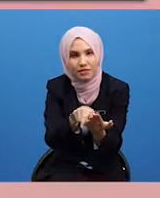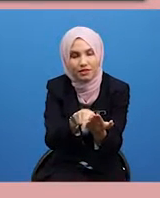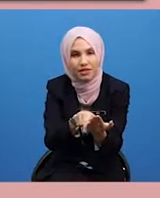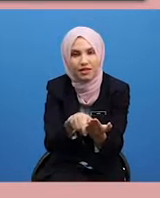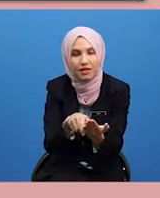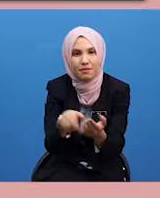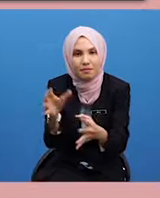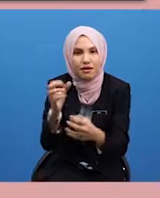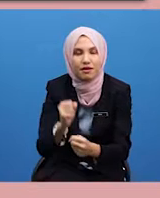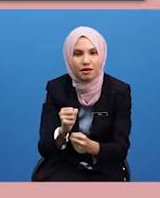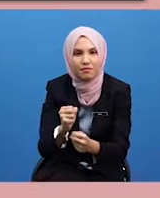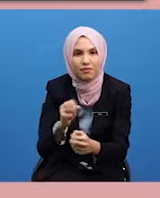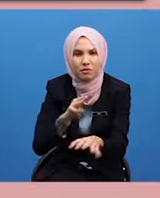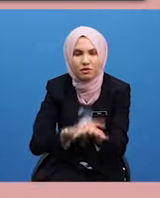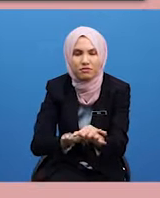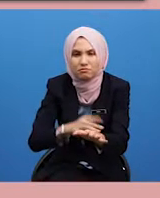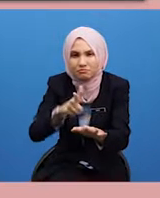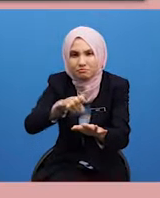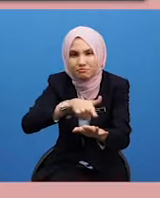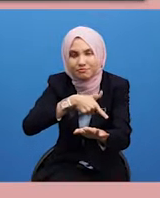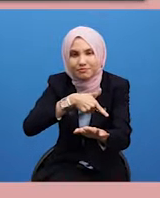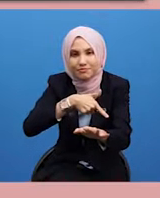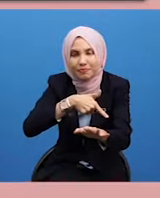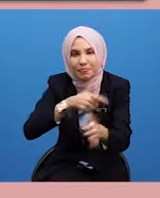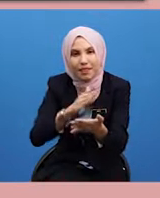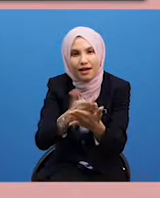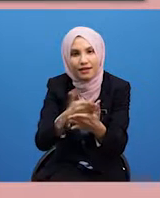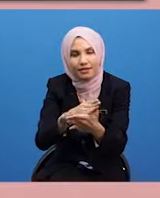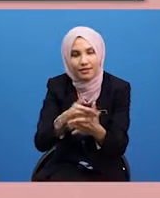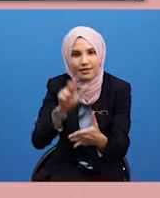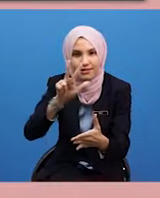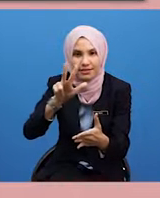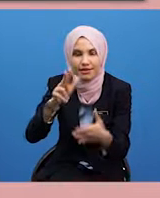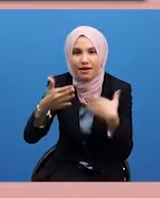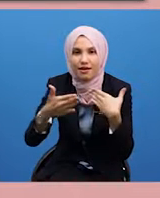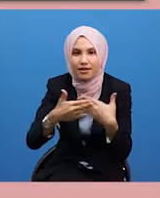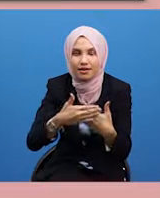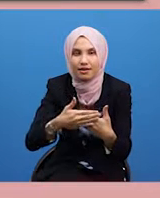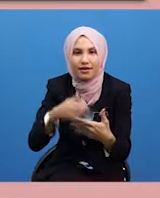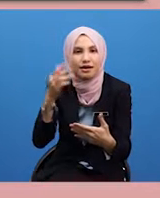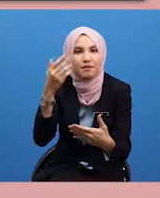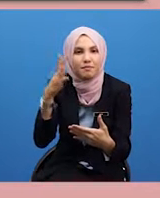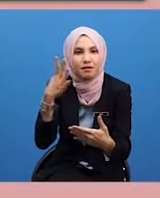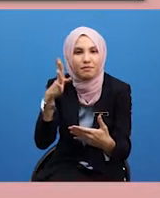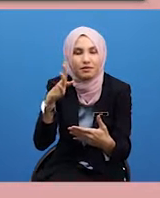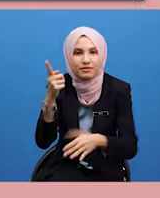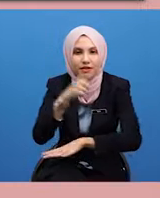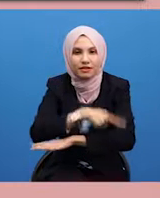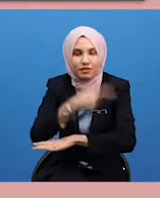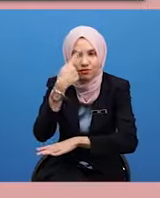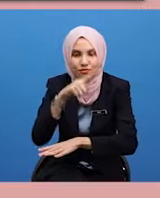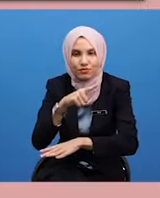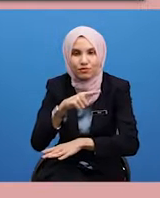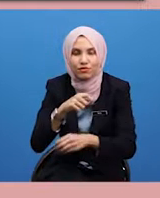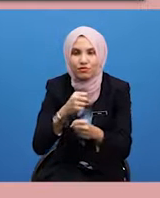yang agak lama, di antara 3 hingga 14 hari untuk proses ini selesai